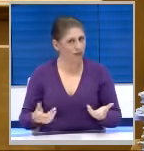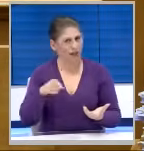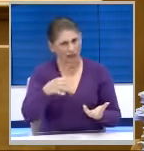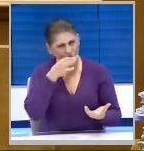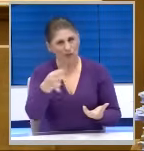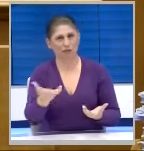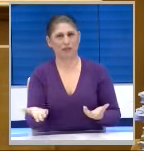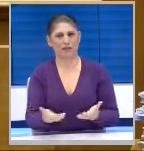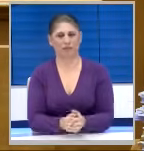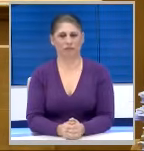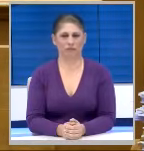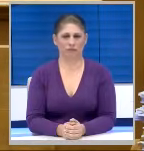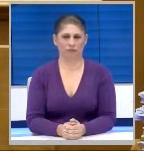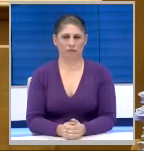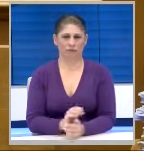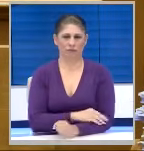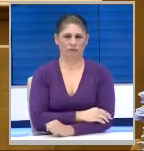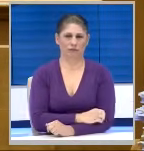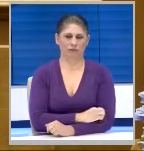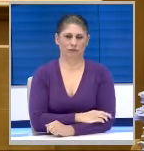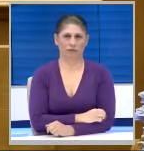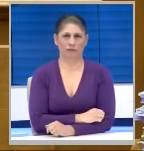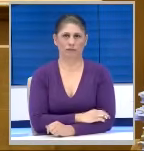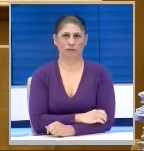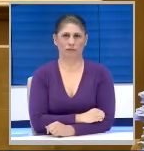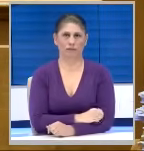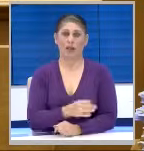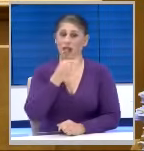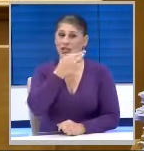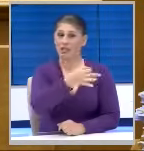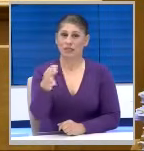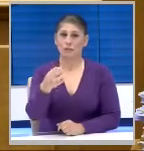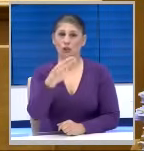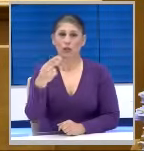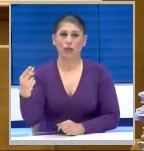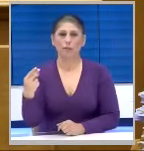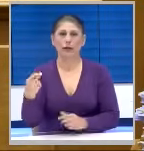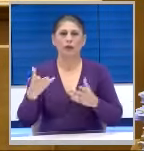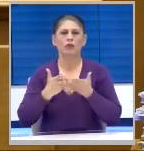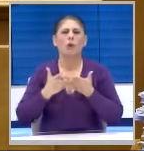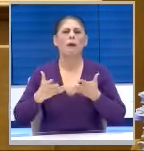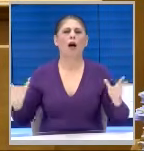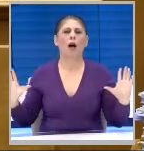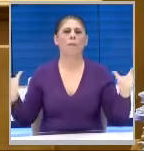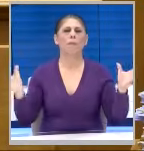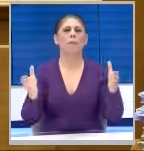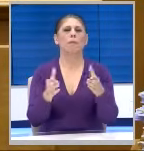αυτό είπε σας είπε ότι το θέμα είναι η μεγάλη σας